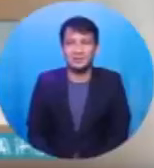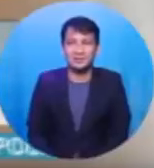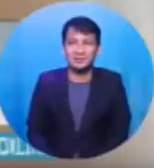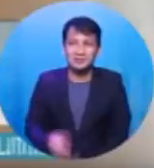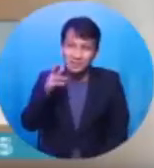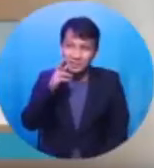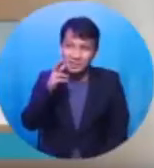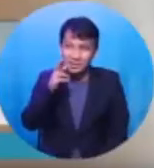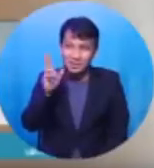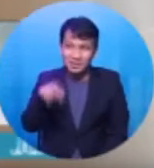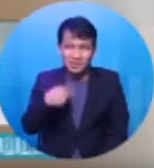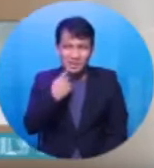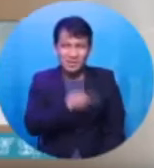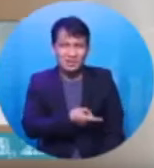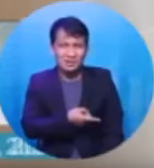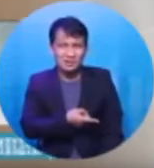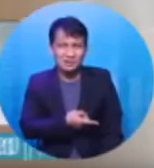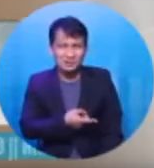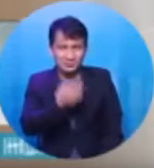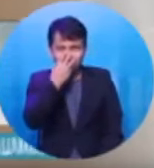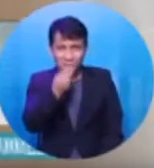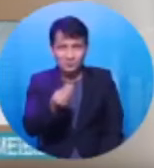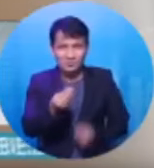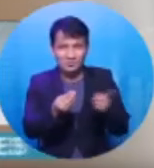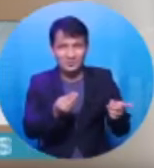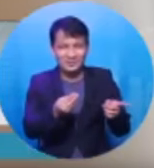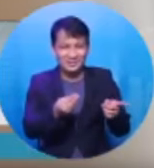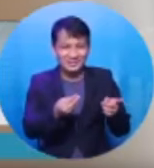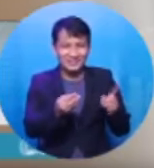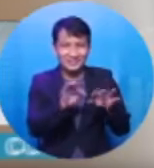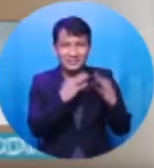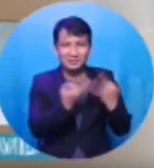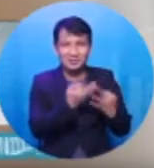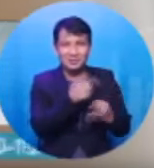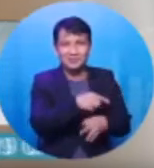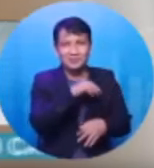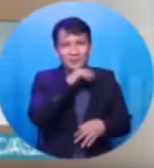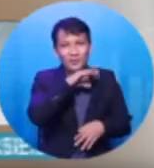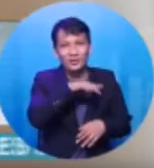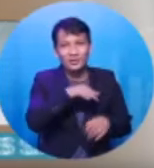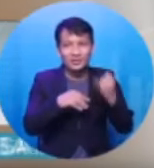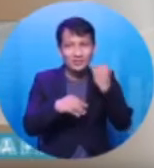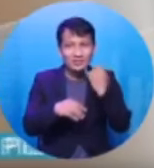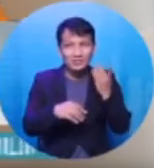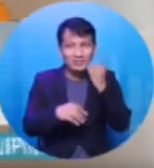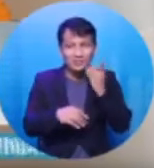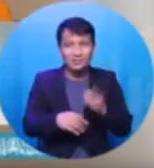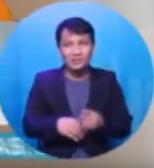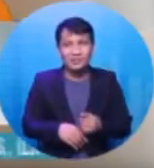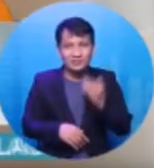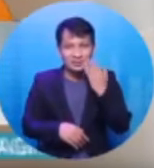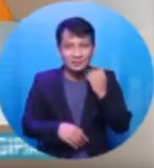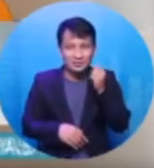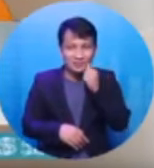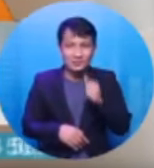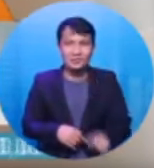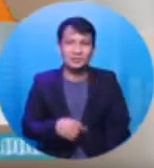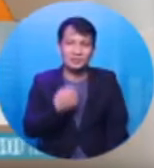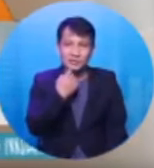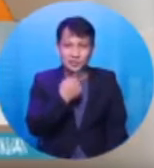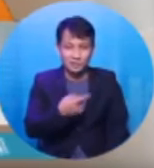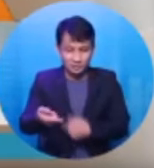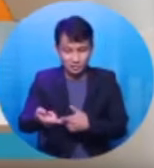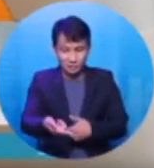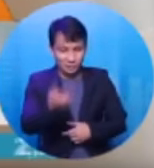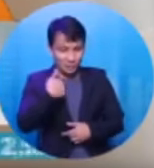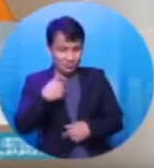Pasalitain mo. Ma'am Rene Rose, ba't mo nasabi na mangkukulam yung kamag-anak ni Ma'am Jodeline? Sinabi po mismo ng asawa ko, sir, yun po lagi binabanta